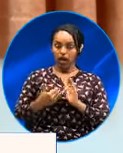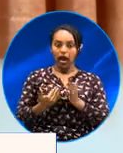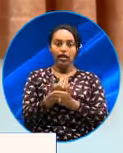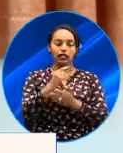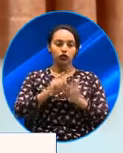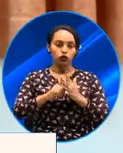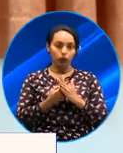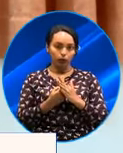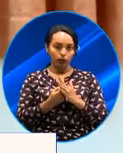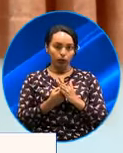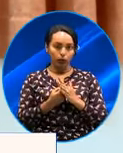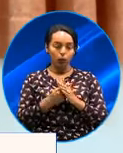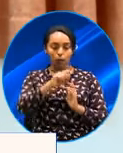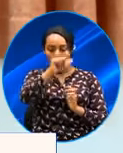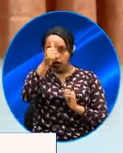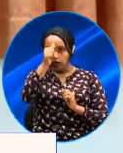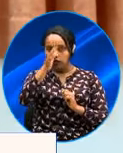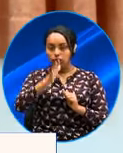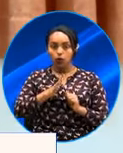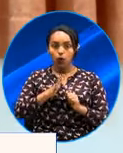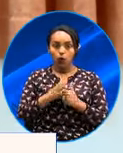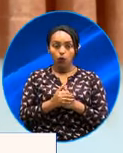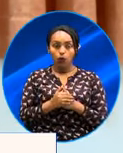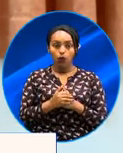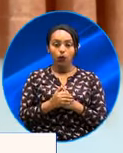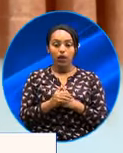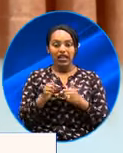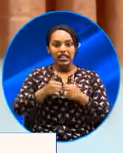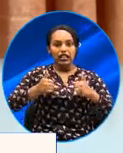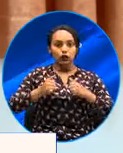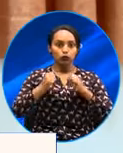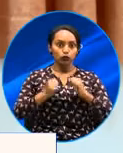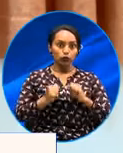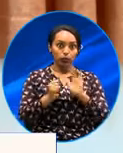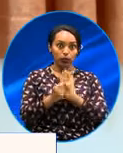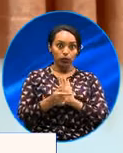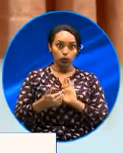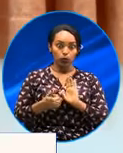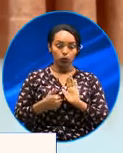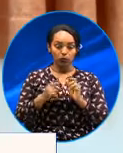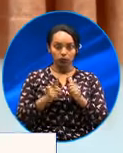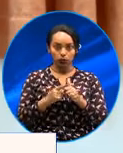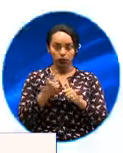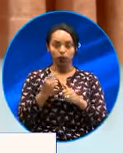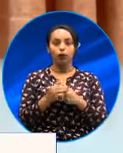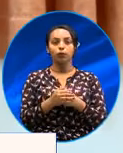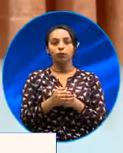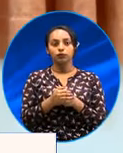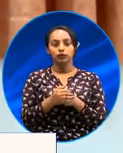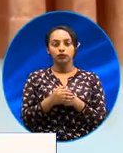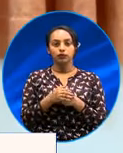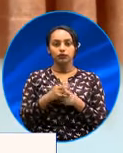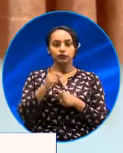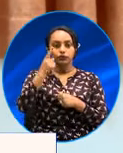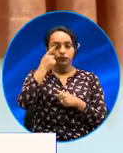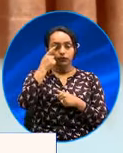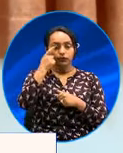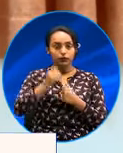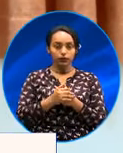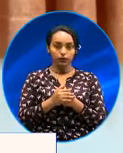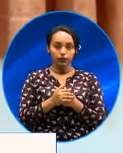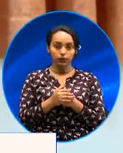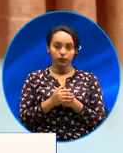አዲስ ሲጀምረው ማንም ሰው ሊለያቸው የሚችሉ ምልክቶች አሉ። አንደኛው የአይን